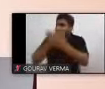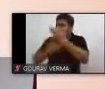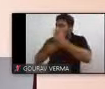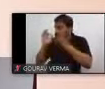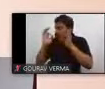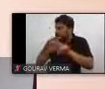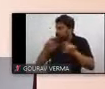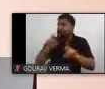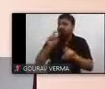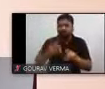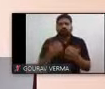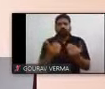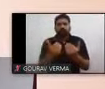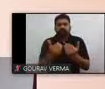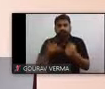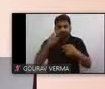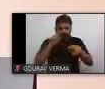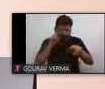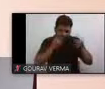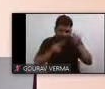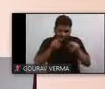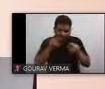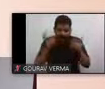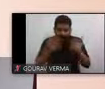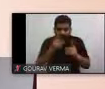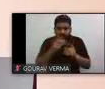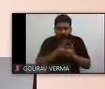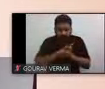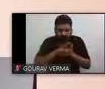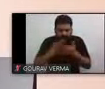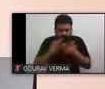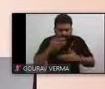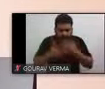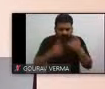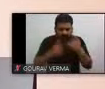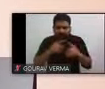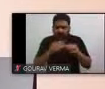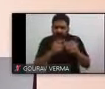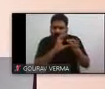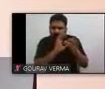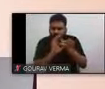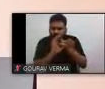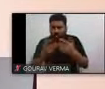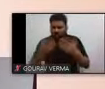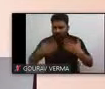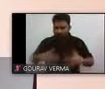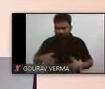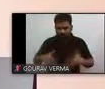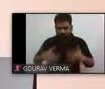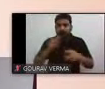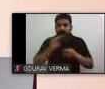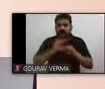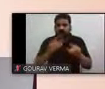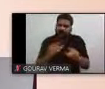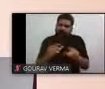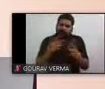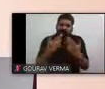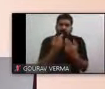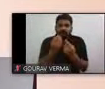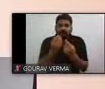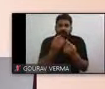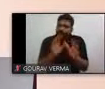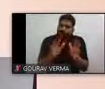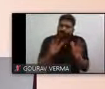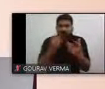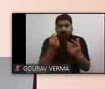वो assessment जो होता है, the guidance मिलता है, reference मिलता है, बच्चे को fit आता है. अब हम क्या करें? Fit आ गया बच्चे